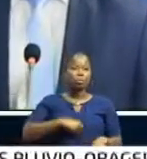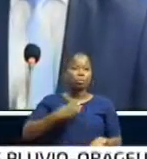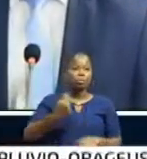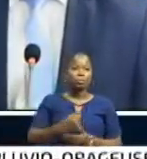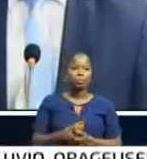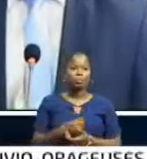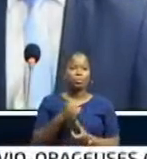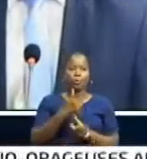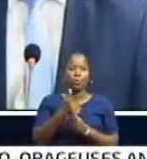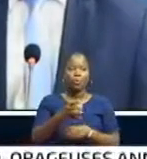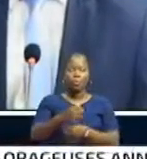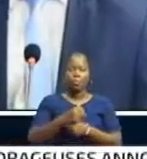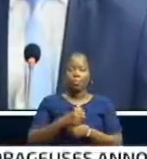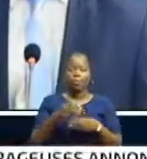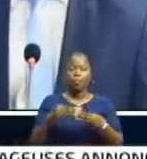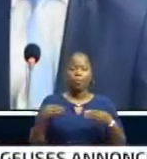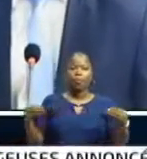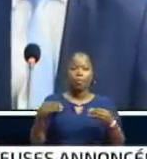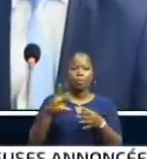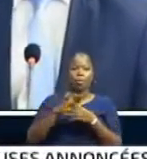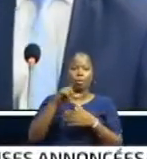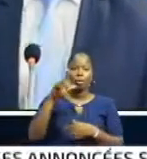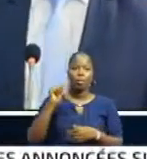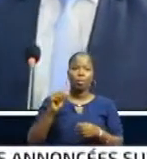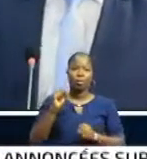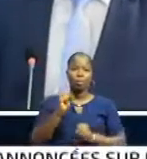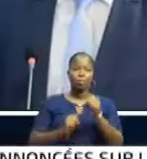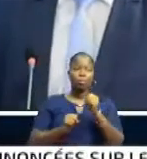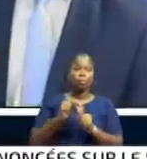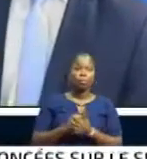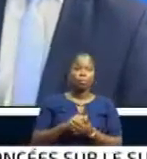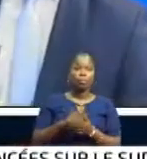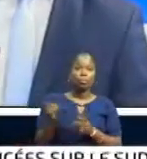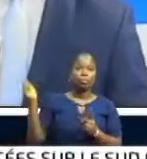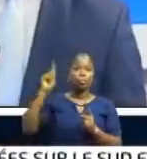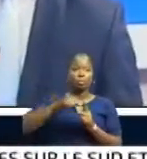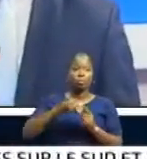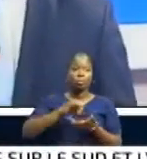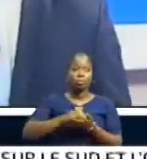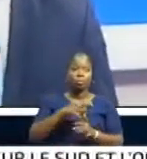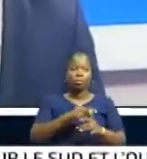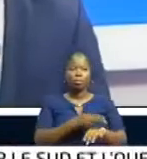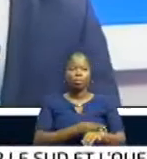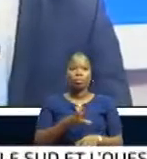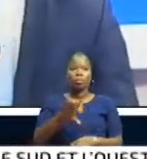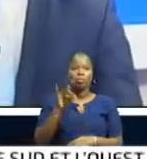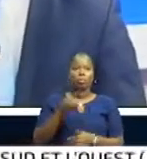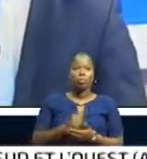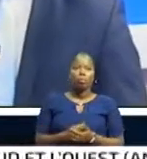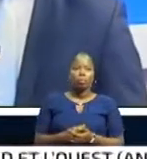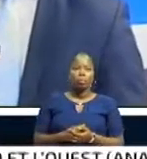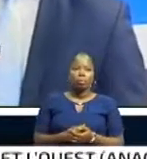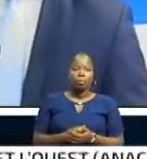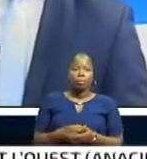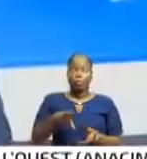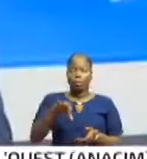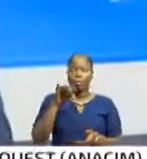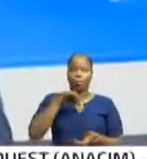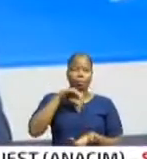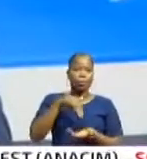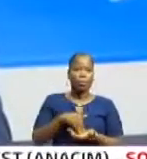on prendra la mesure de la situation et prendre les décisions idoines jusqu'à 7 heures est ce que la décision lui a été notifié la décision ne lui a pas encore été